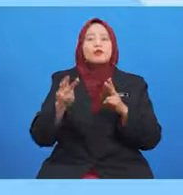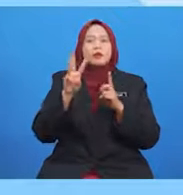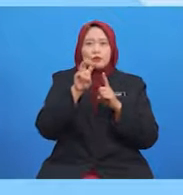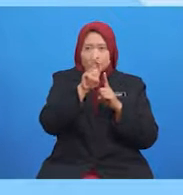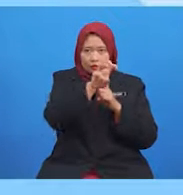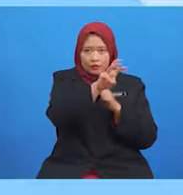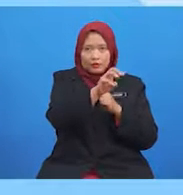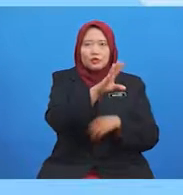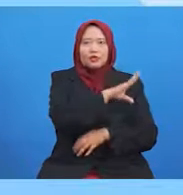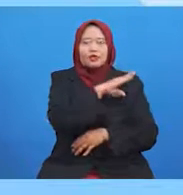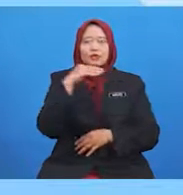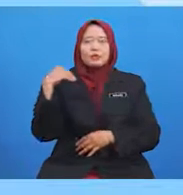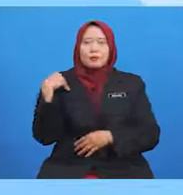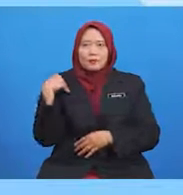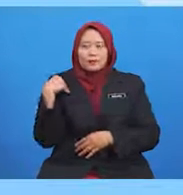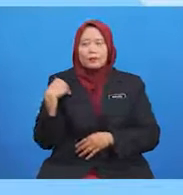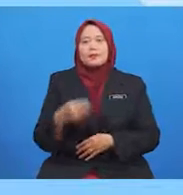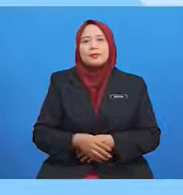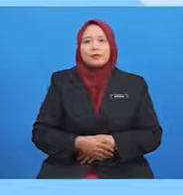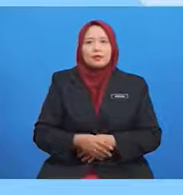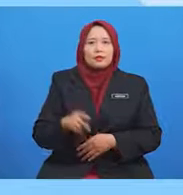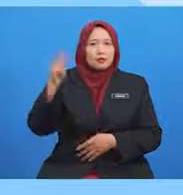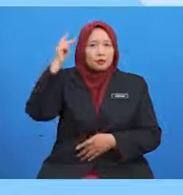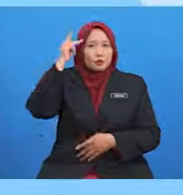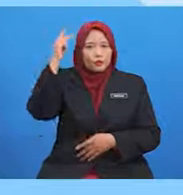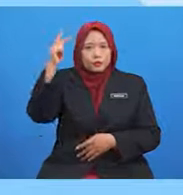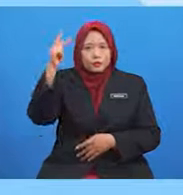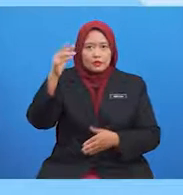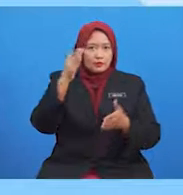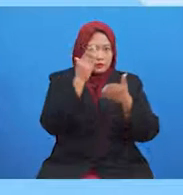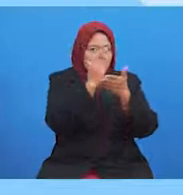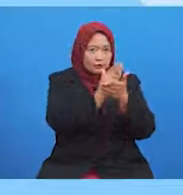dan konsep separuh hayat perebutan radioaktif.